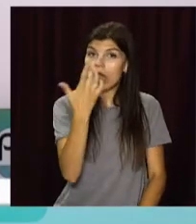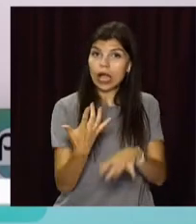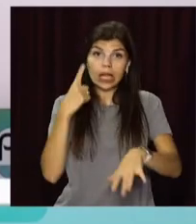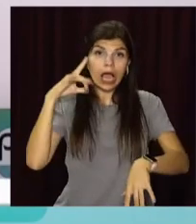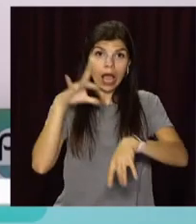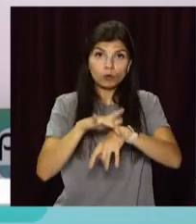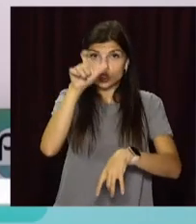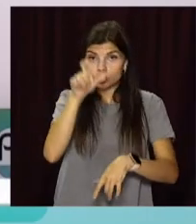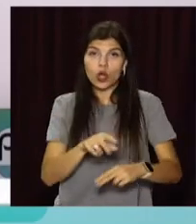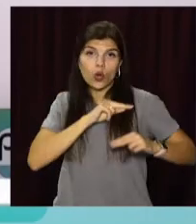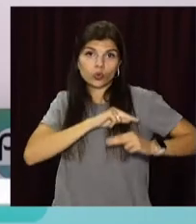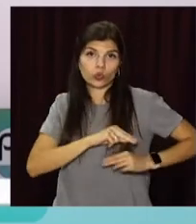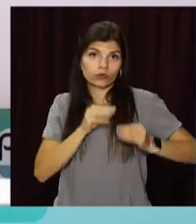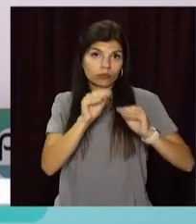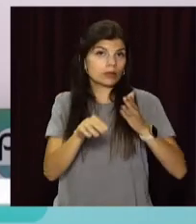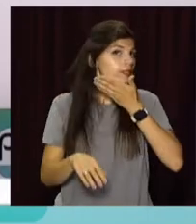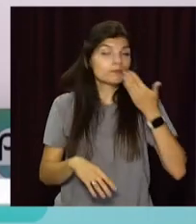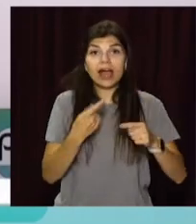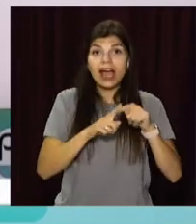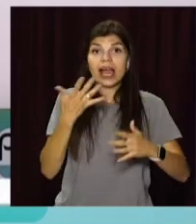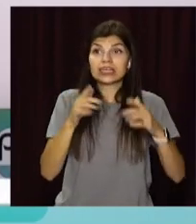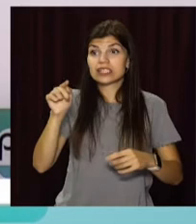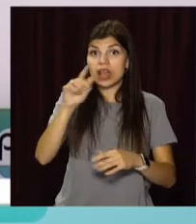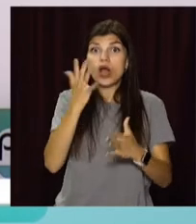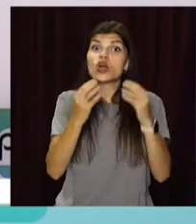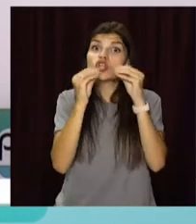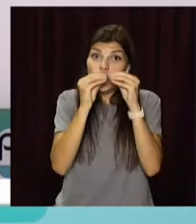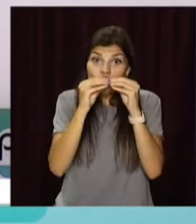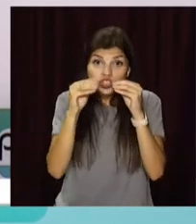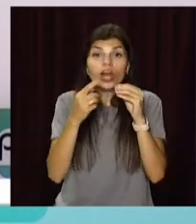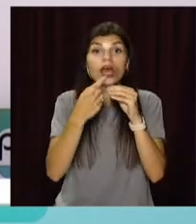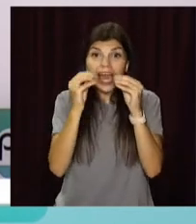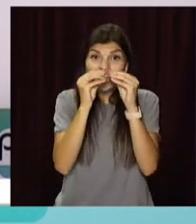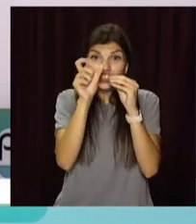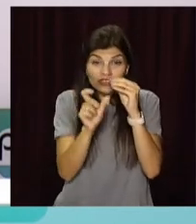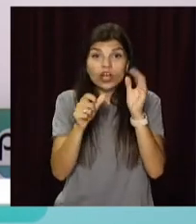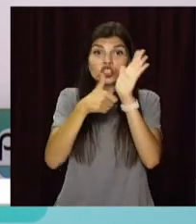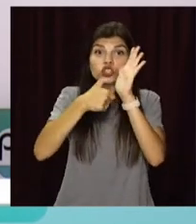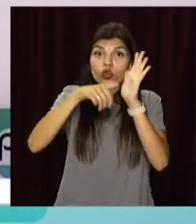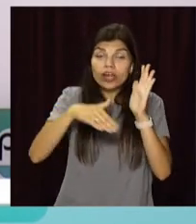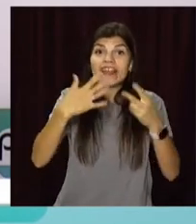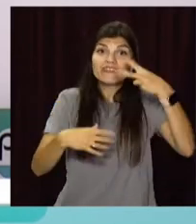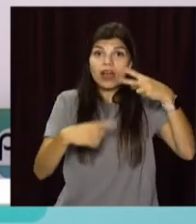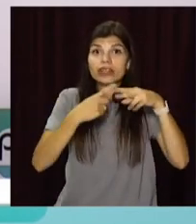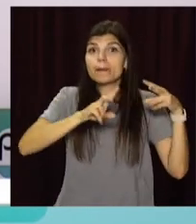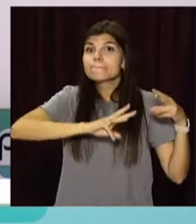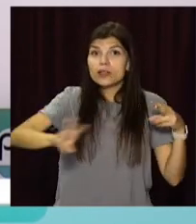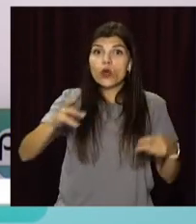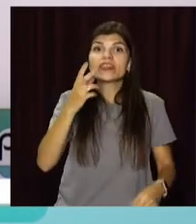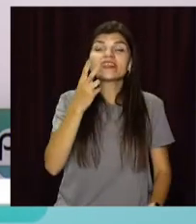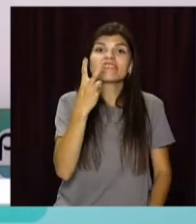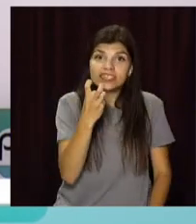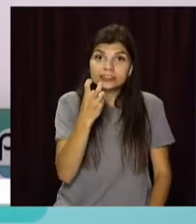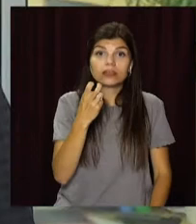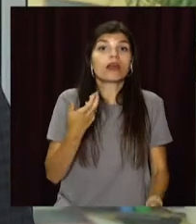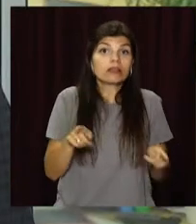виявленого працівника. Тобто, якщо цих працівників буде 10, це 600 тисяч, якщо 20, це 1 200 000 і так